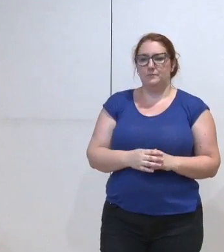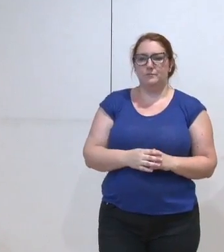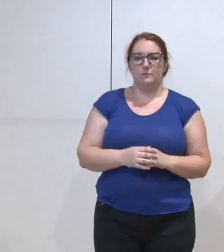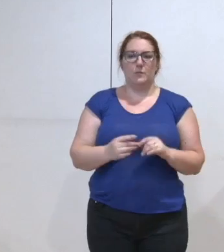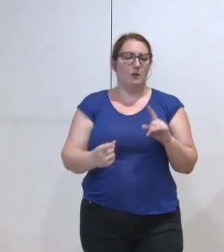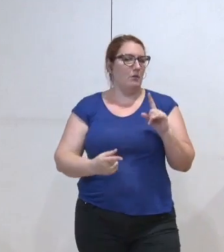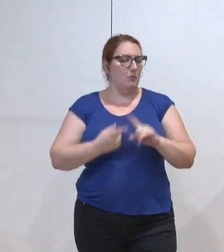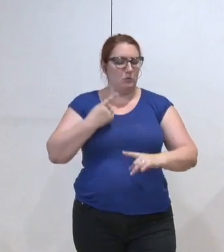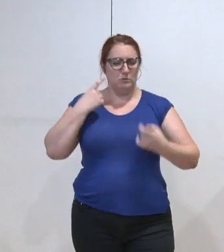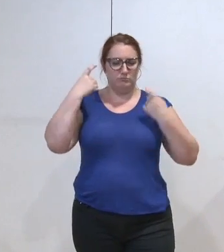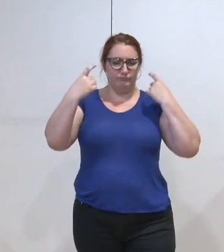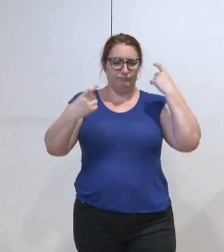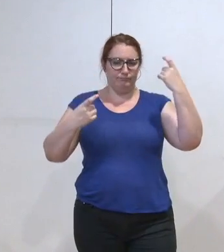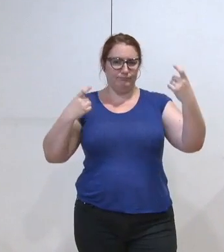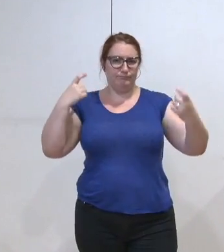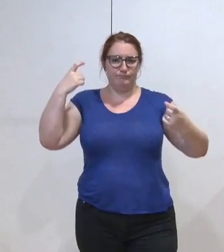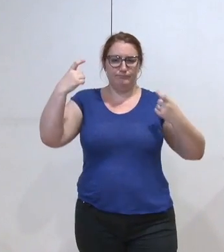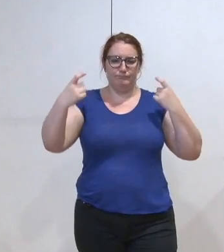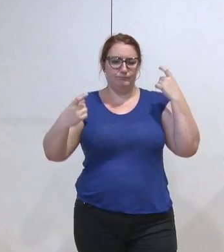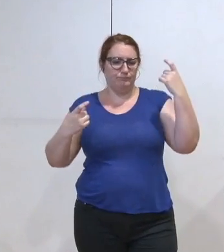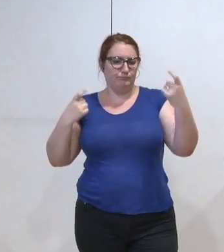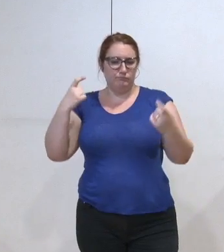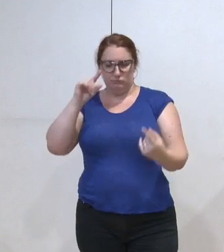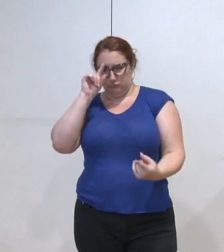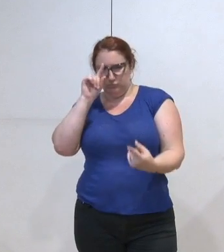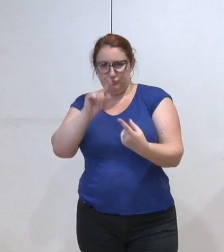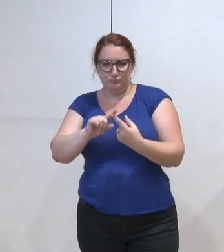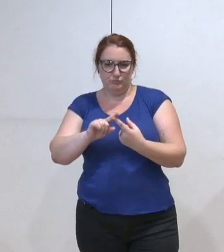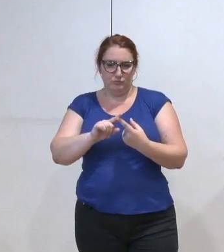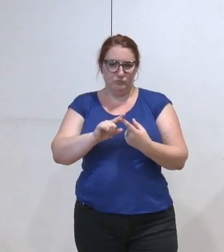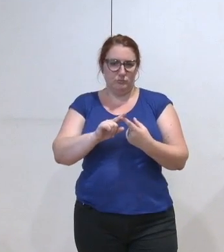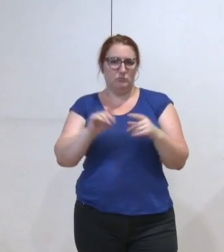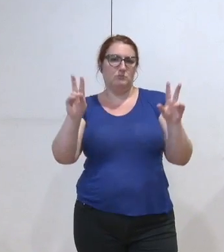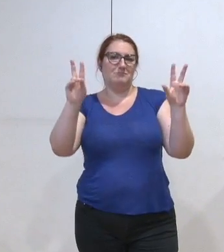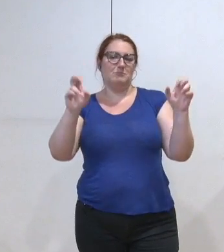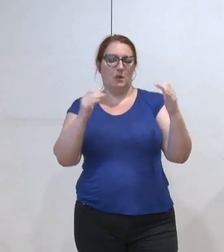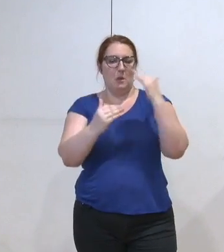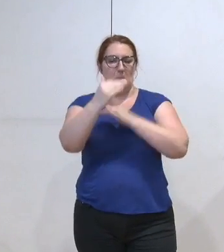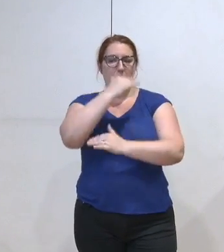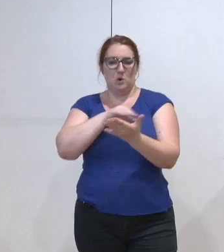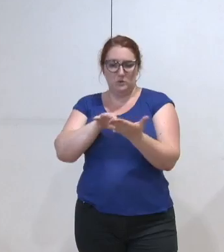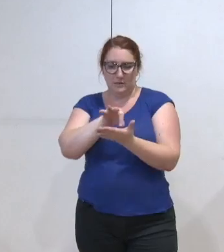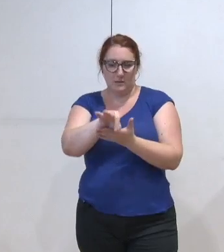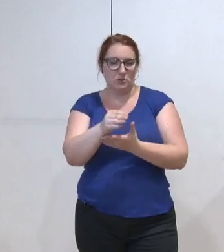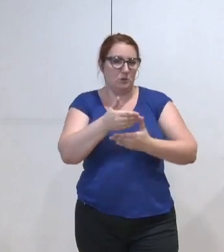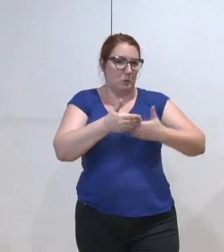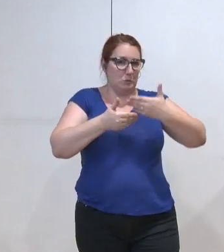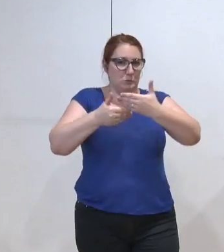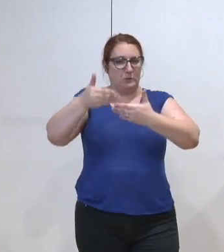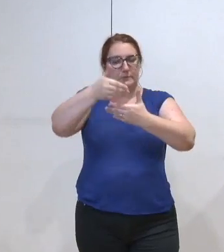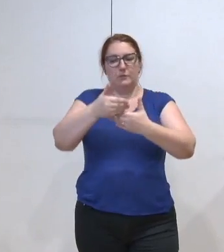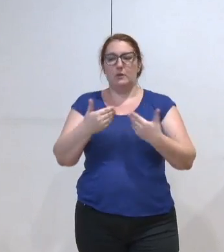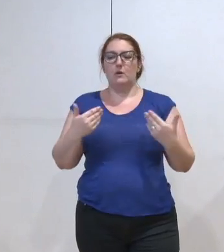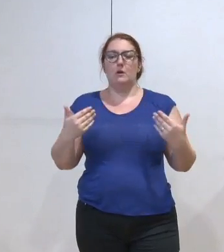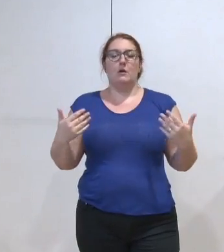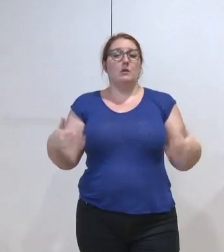réflexion pour euh euh je dirais euh construire euh ce que vous appelez un plan euh stratégique je l'ai déjà dit au